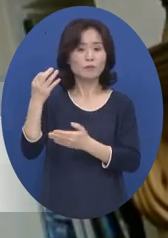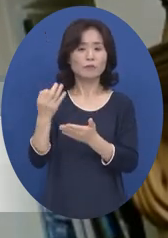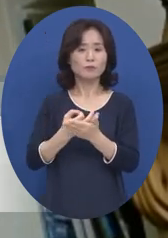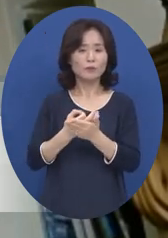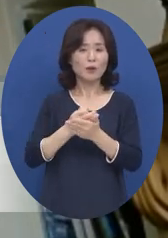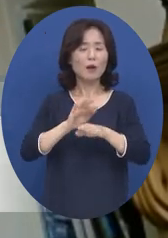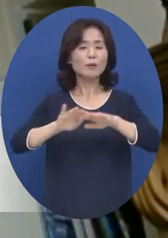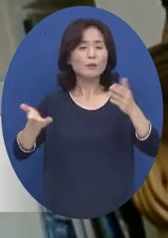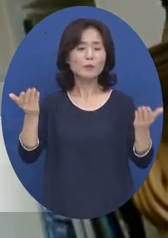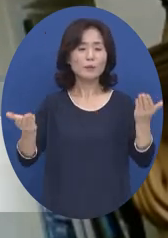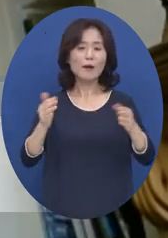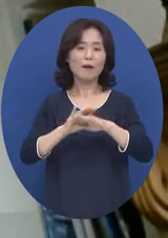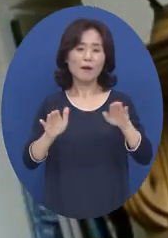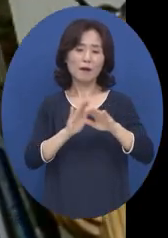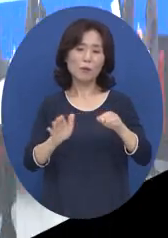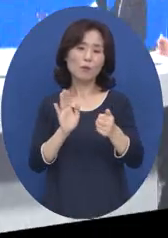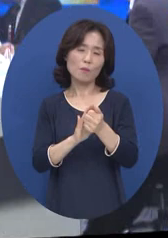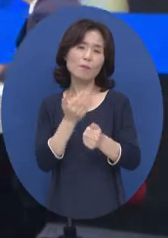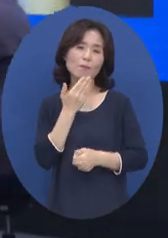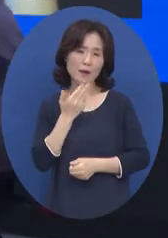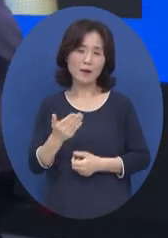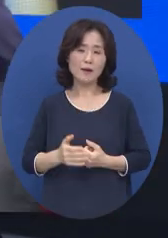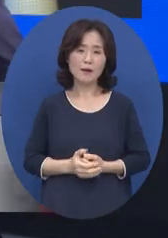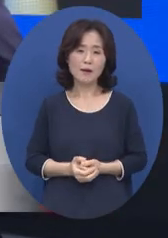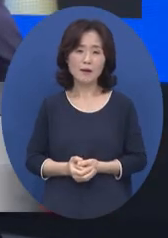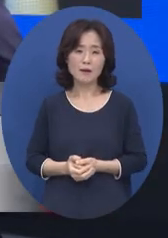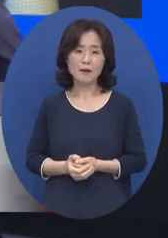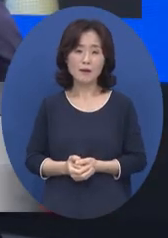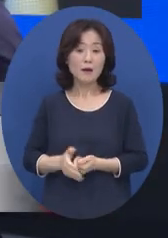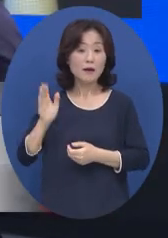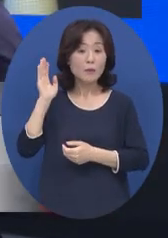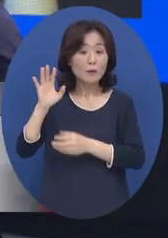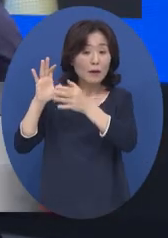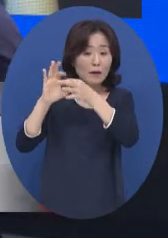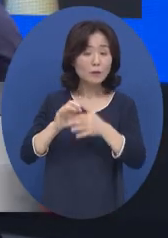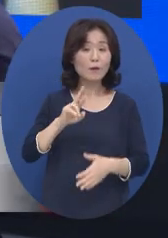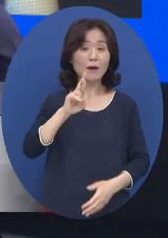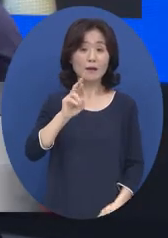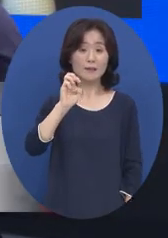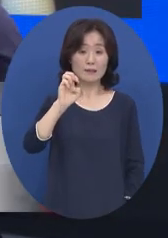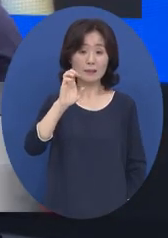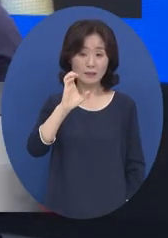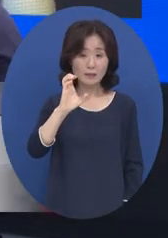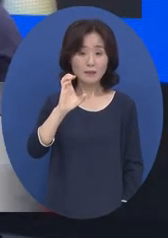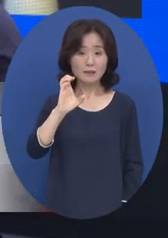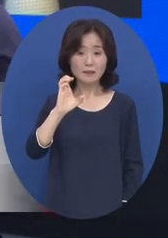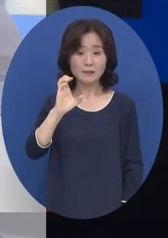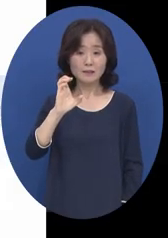toutes les 없어요 싸 ood 샵에 딴엔